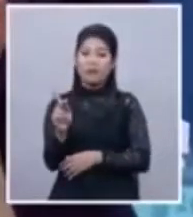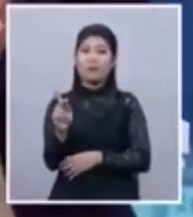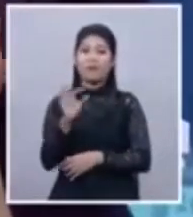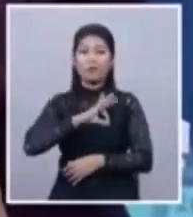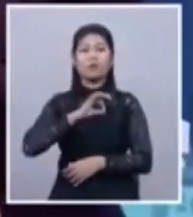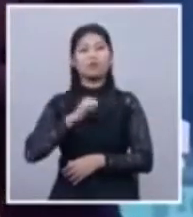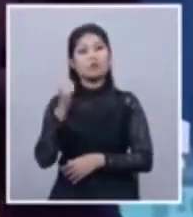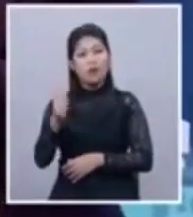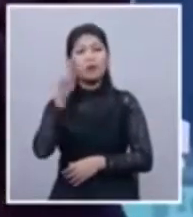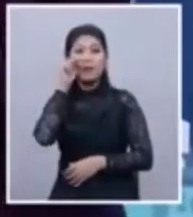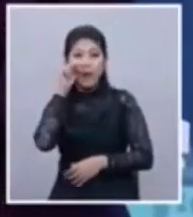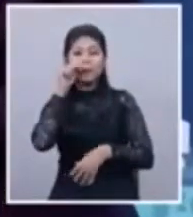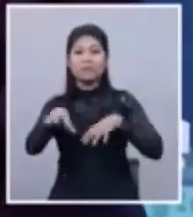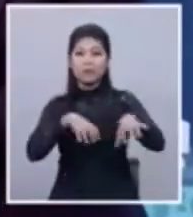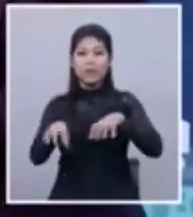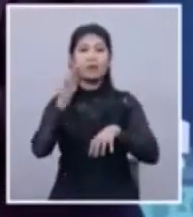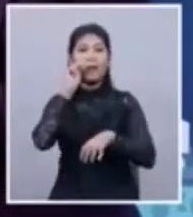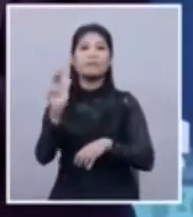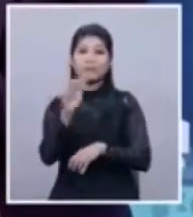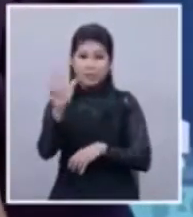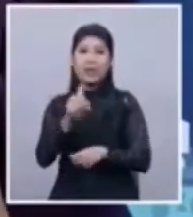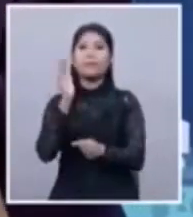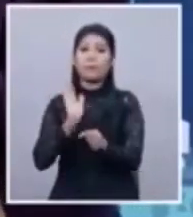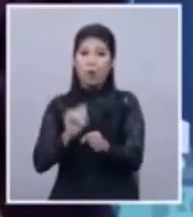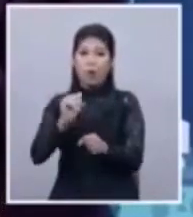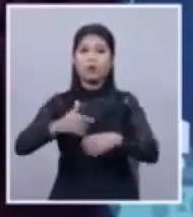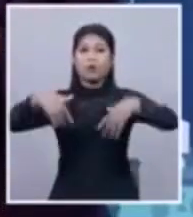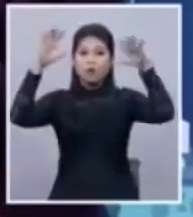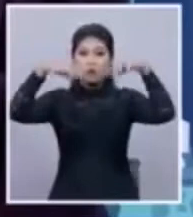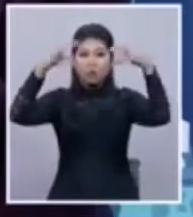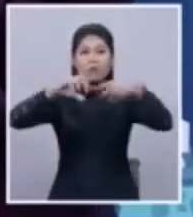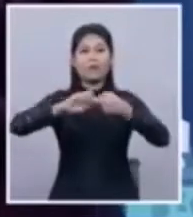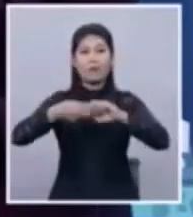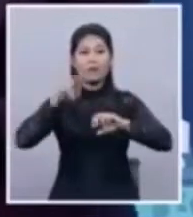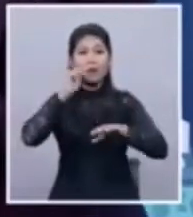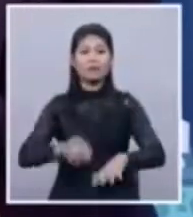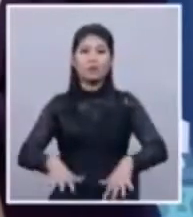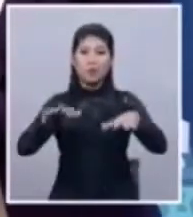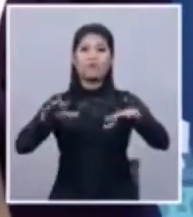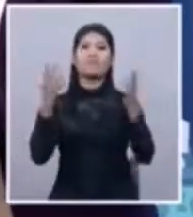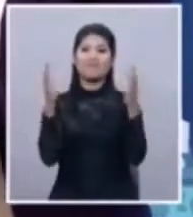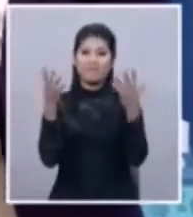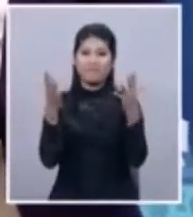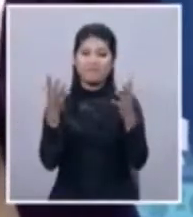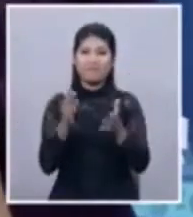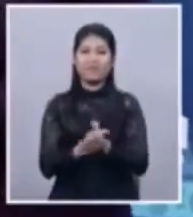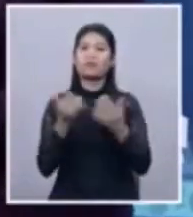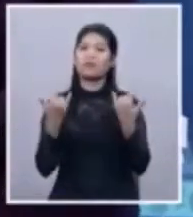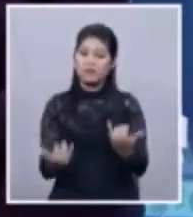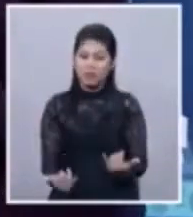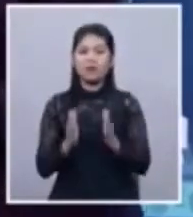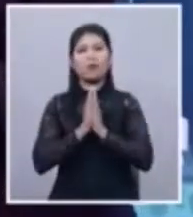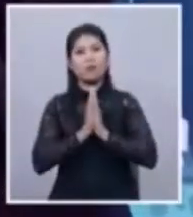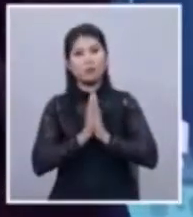เรื่องของความต้องการใช้น้ำเนี่ยจะมีน้ำใช้เพียงพอถึงฤดูฝนก็จะไม่มีปัญหาเรื่องของน้ำท่วมน้ำหลากนะคะสำหรับวันนี้ต้องขอข